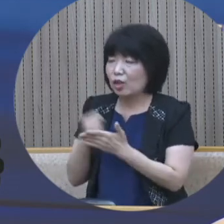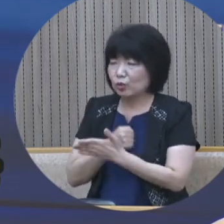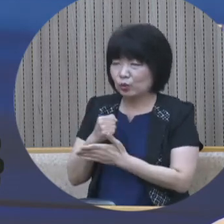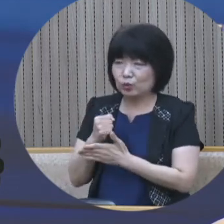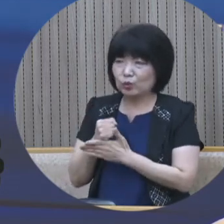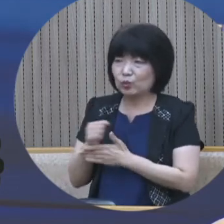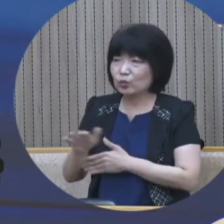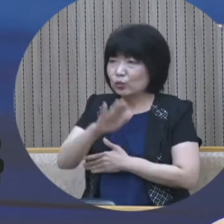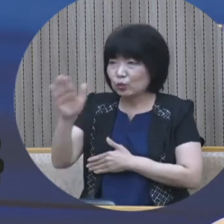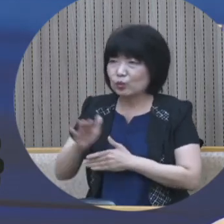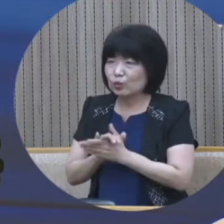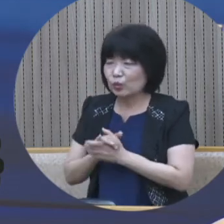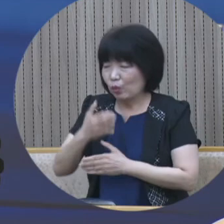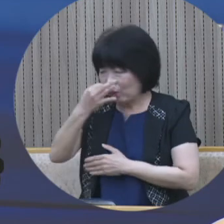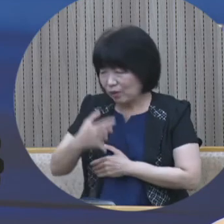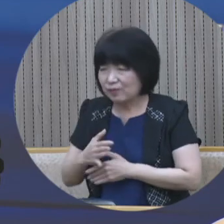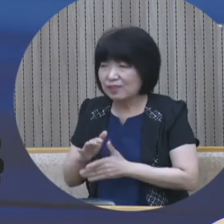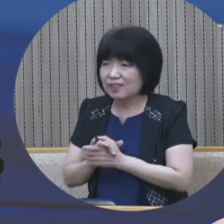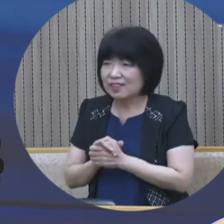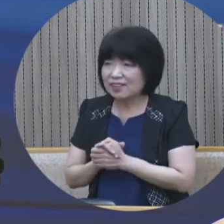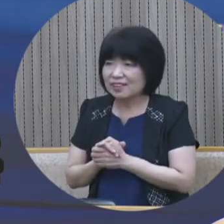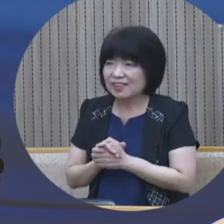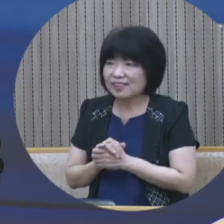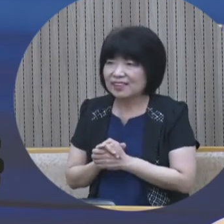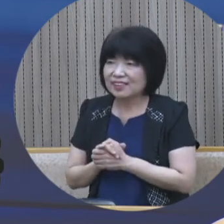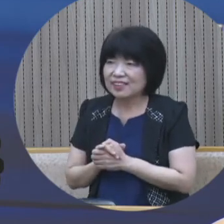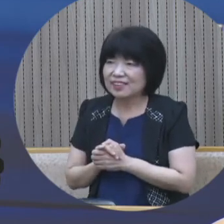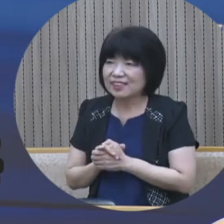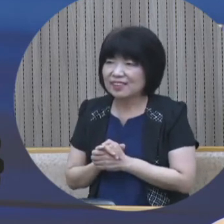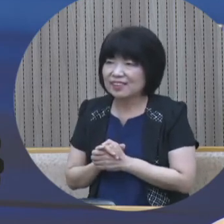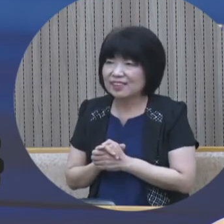아이고, 우리도 지금 힘든데.